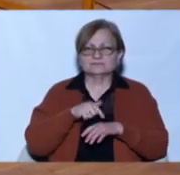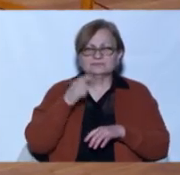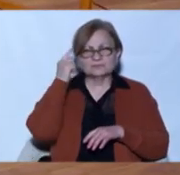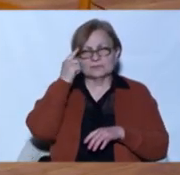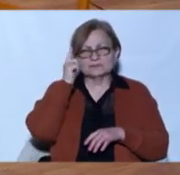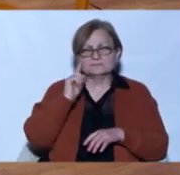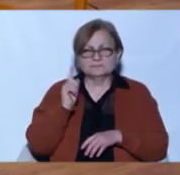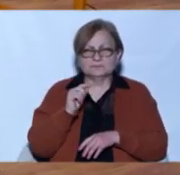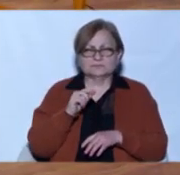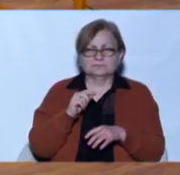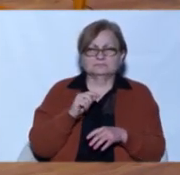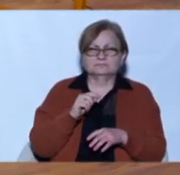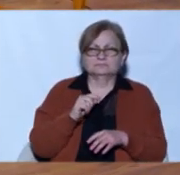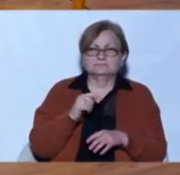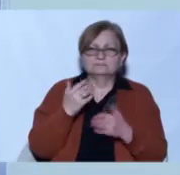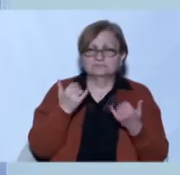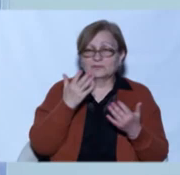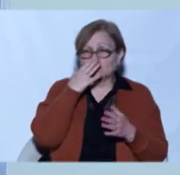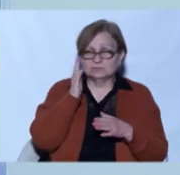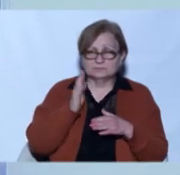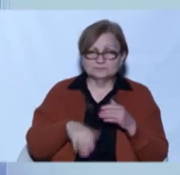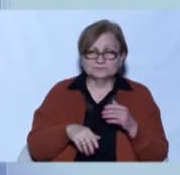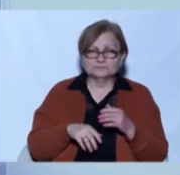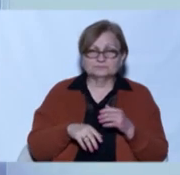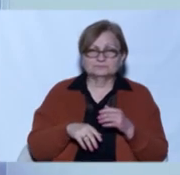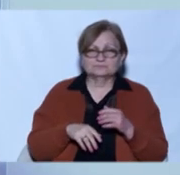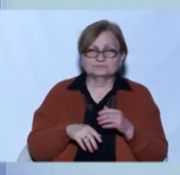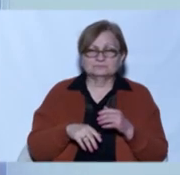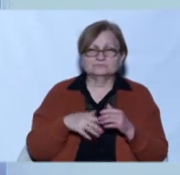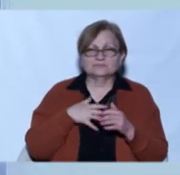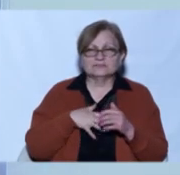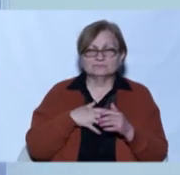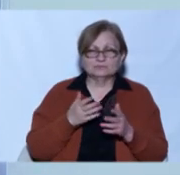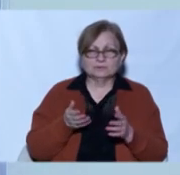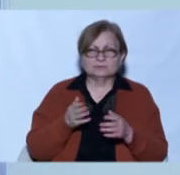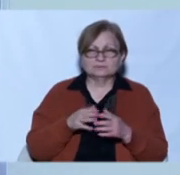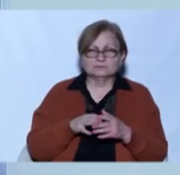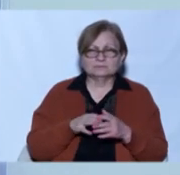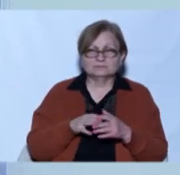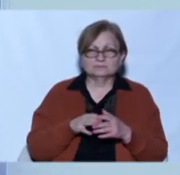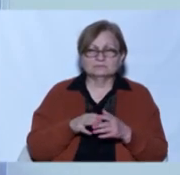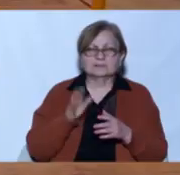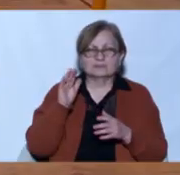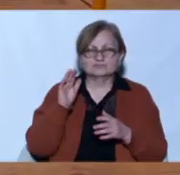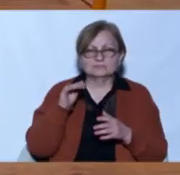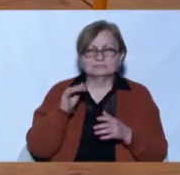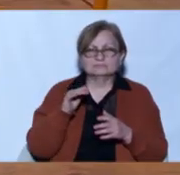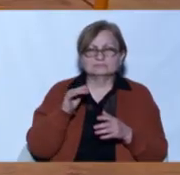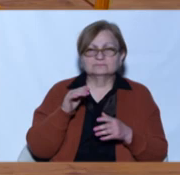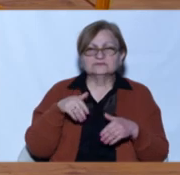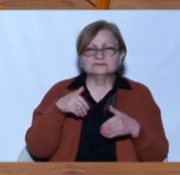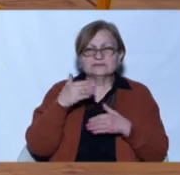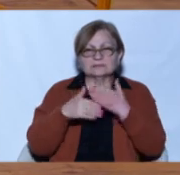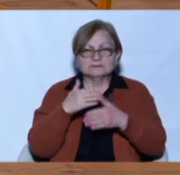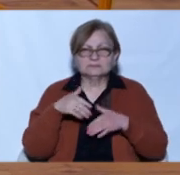ფიქრებს. ჩვენი საგაკვეთილო დროც დამთავრდა. სამწუხაროდ გემშვიდობებით წარმატებას